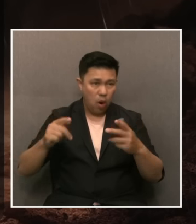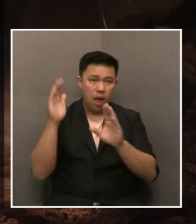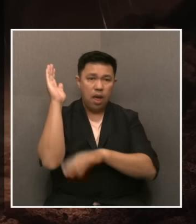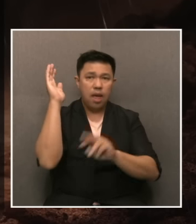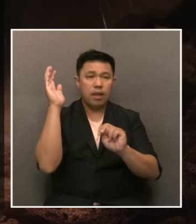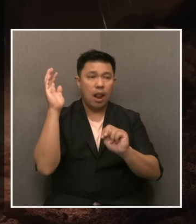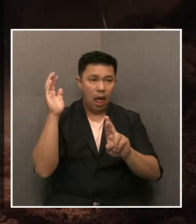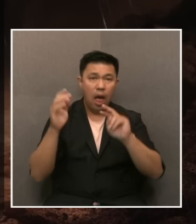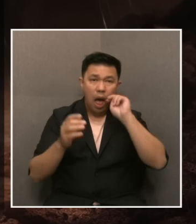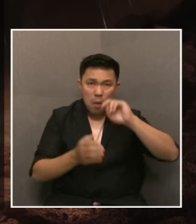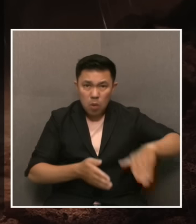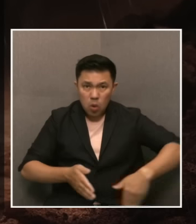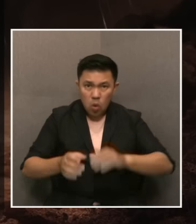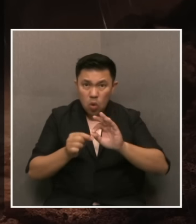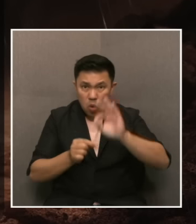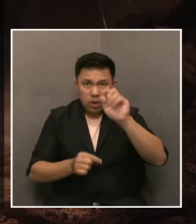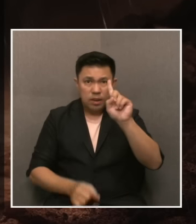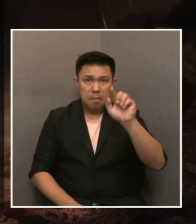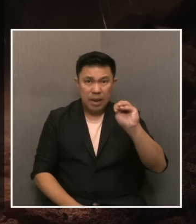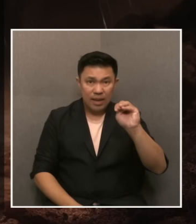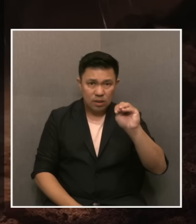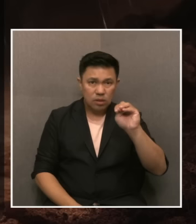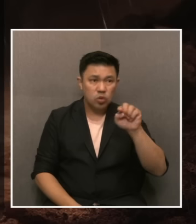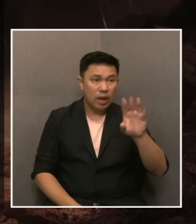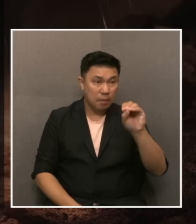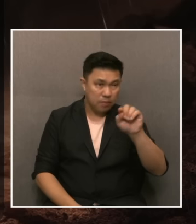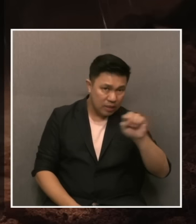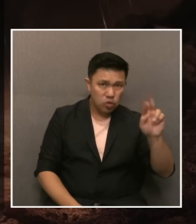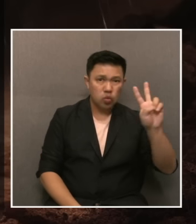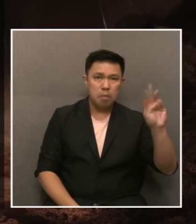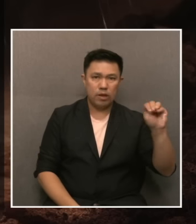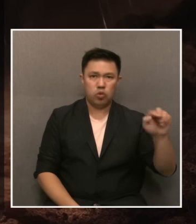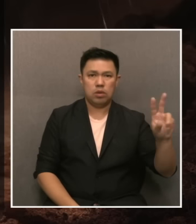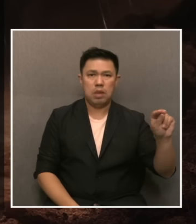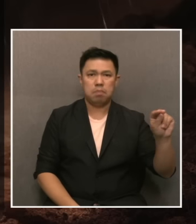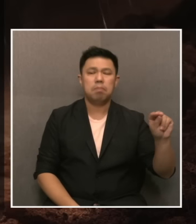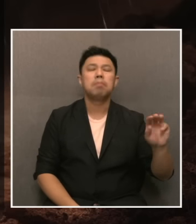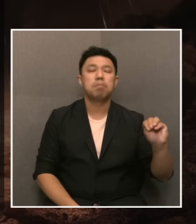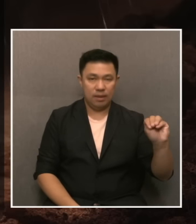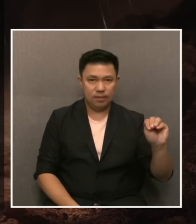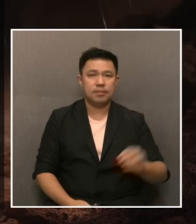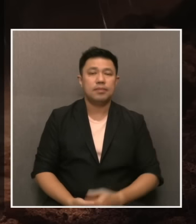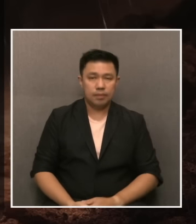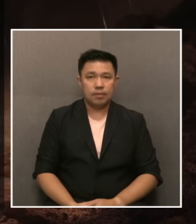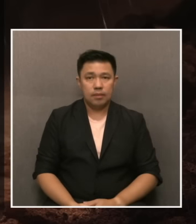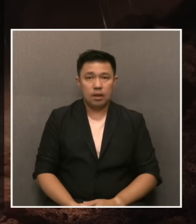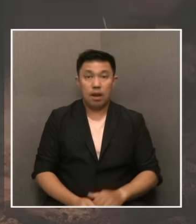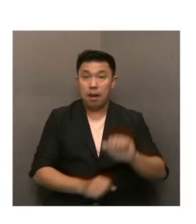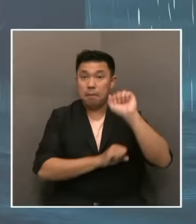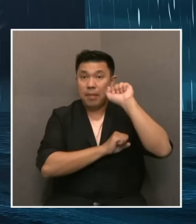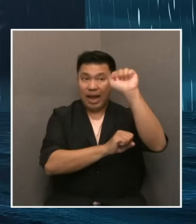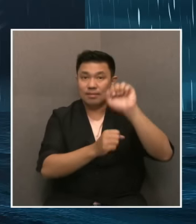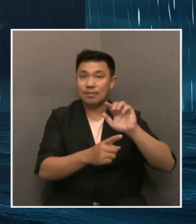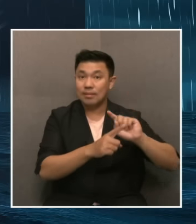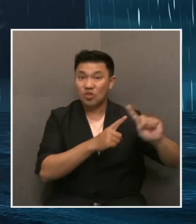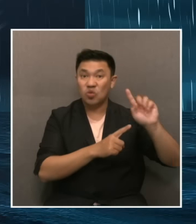หิง 1mm 50mm ถึง 2mm 30mm เลยทเดียวครับขณะที่ประกาศฉบับที่ 6 เรื่